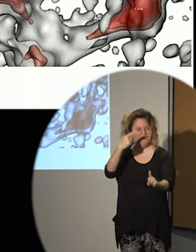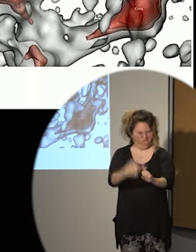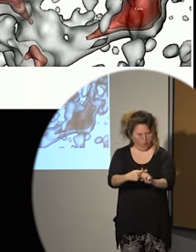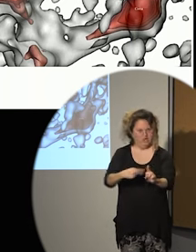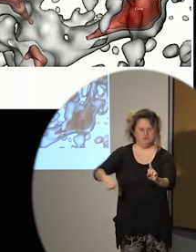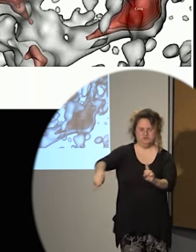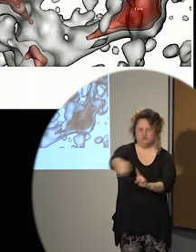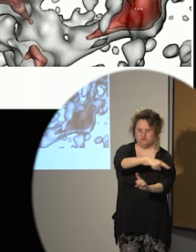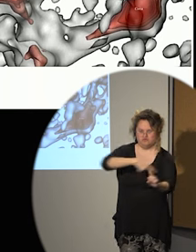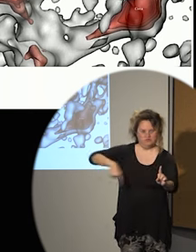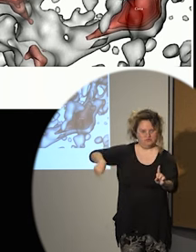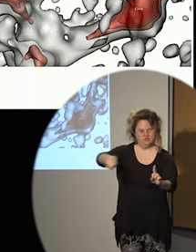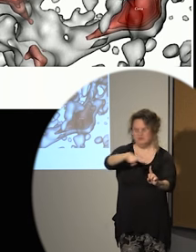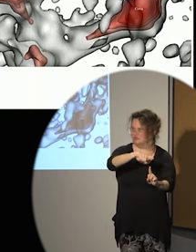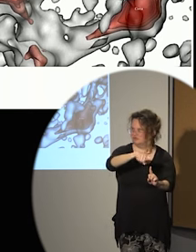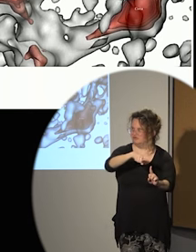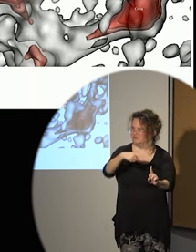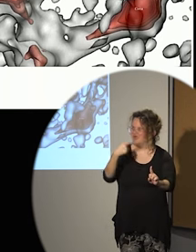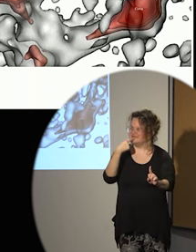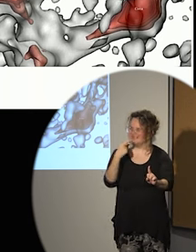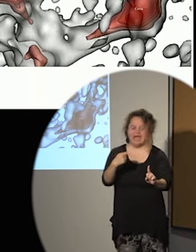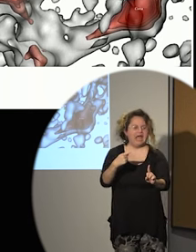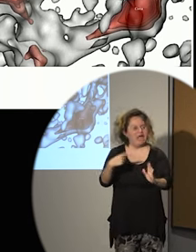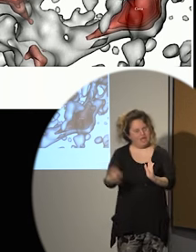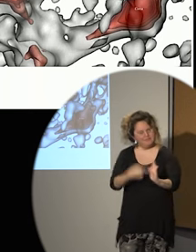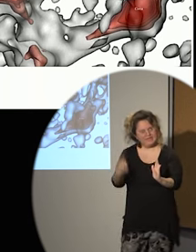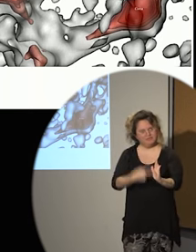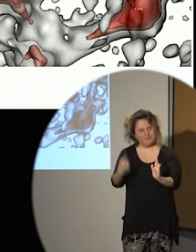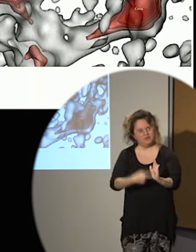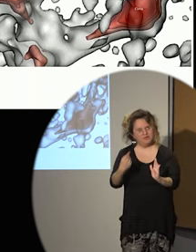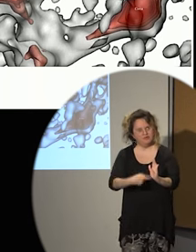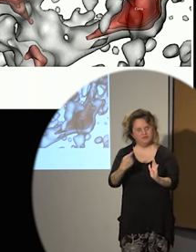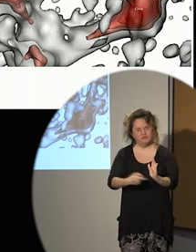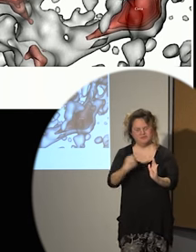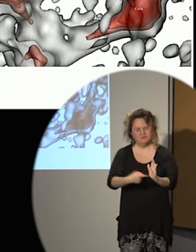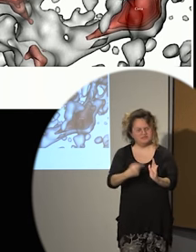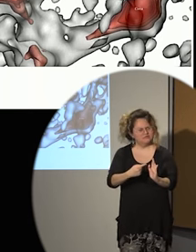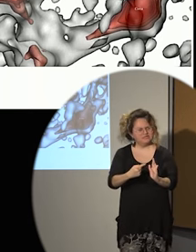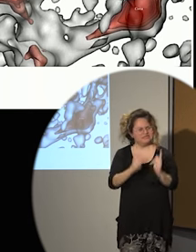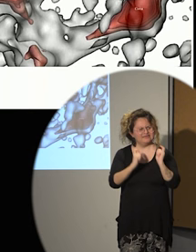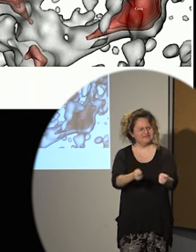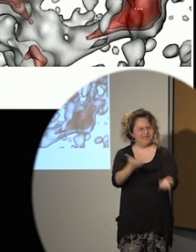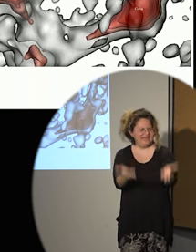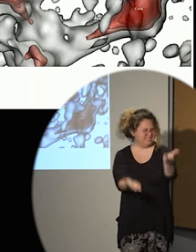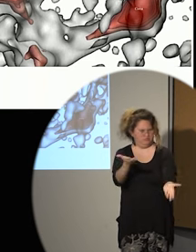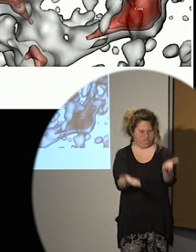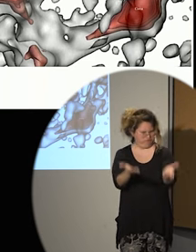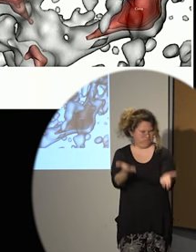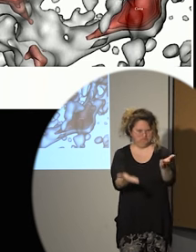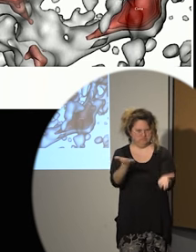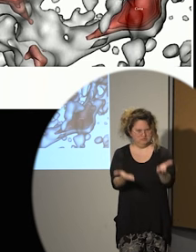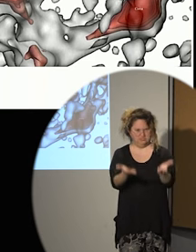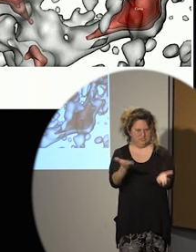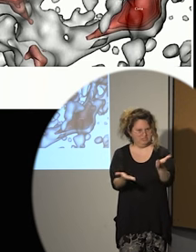pouvez dire mais mon système, il reproduit la même chose 20 fois. C'est-à-dire qu'il est complètement à l'équilibre. Vous avez formé un système qui est à l'équilibre, vous le